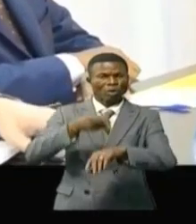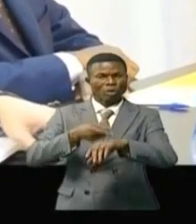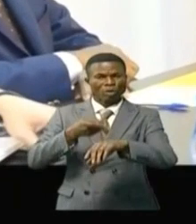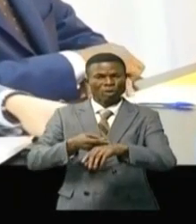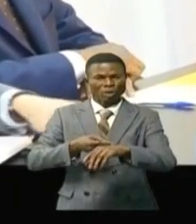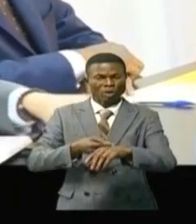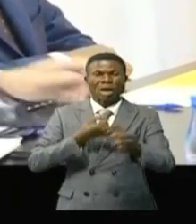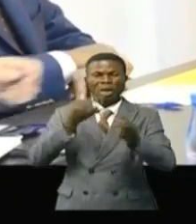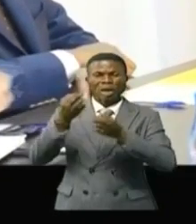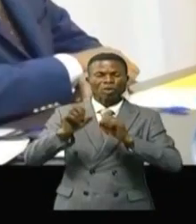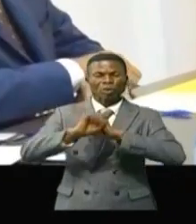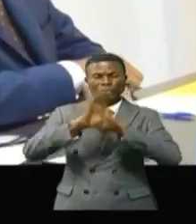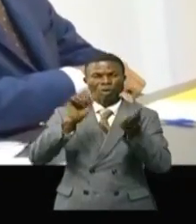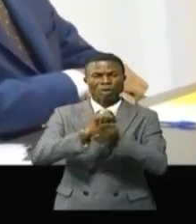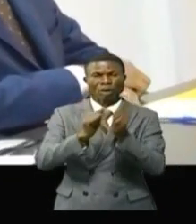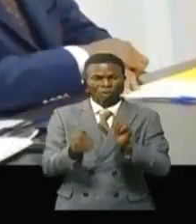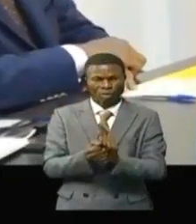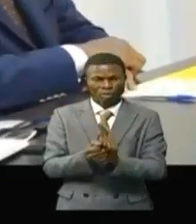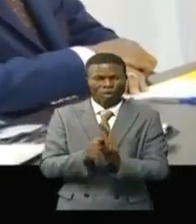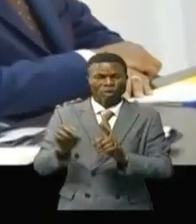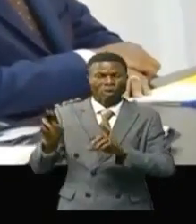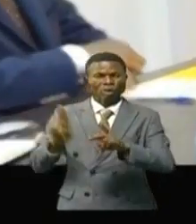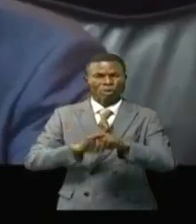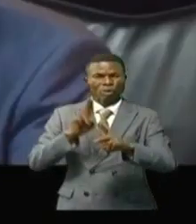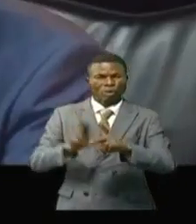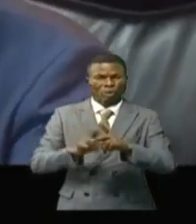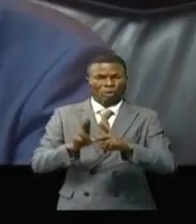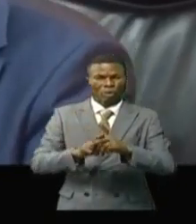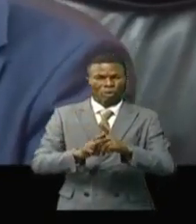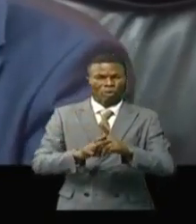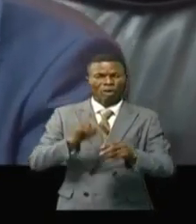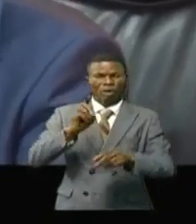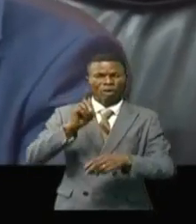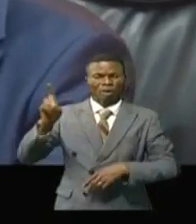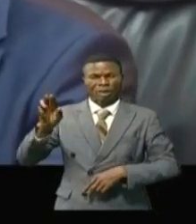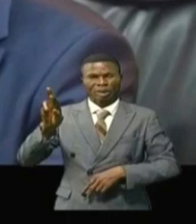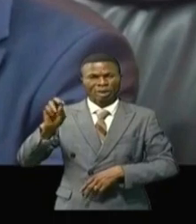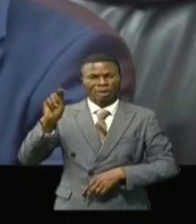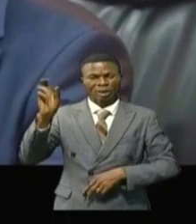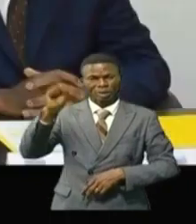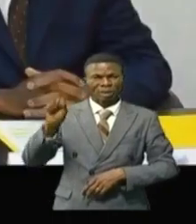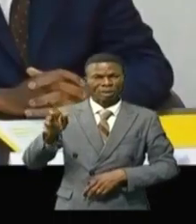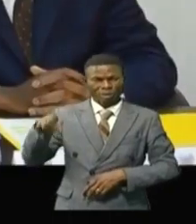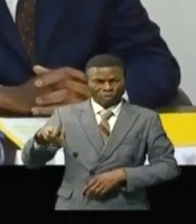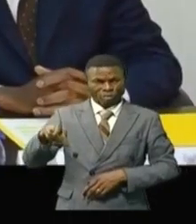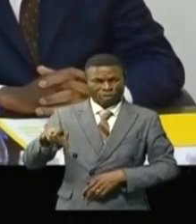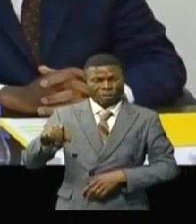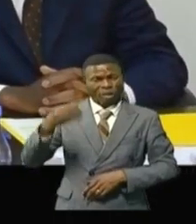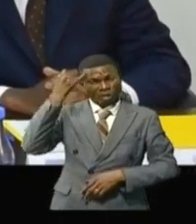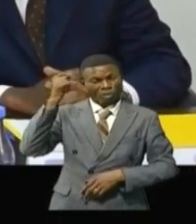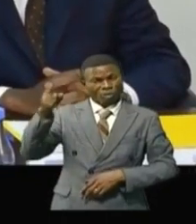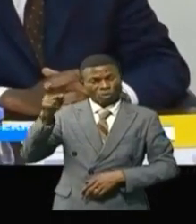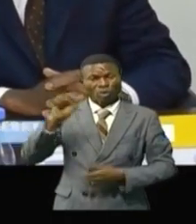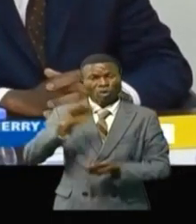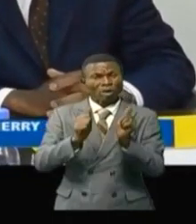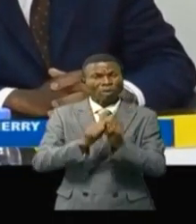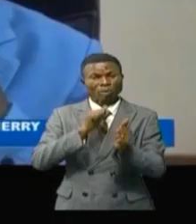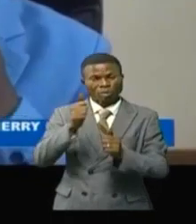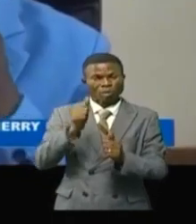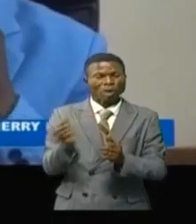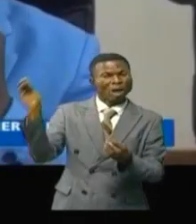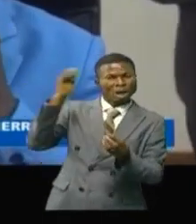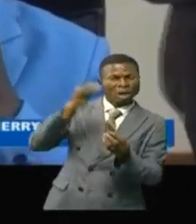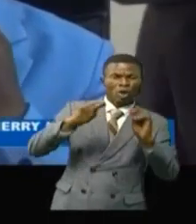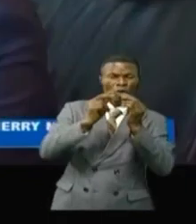lever l'équivoque concernant la mise en œuvre du DDRCSP. Pour lui, il ne sera pas question de réintégrer